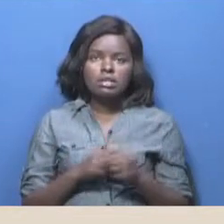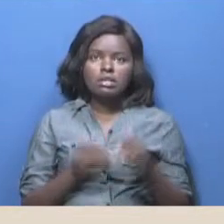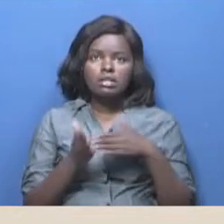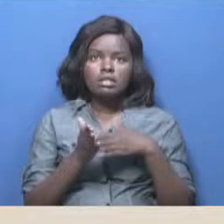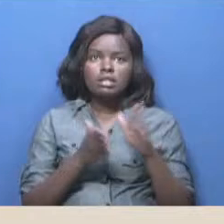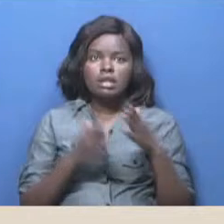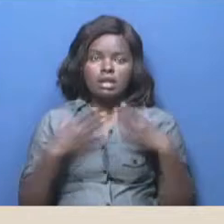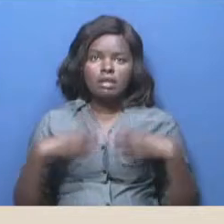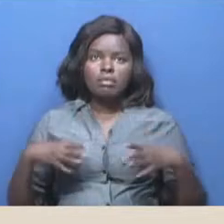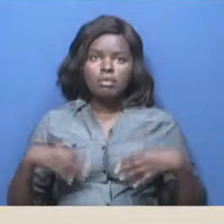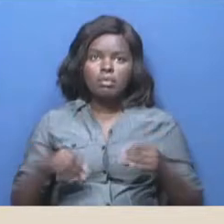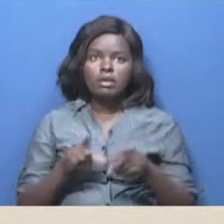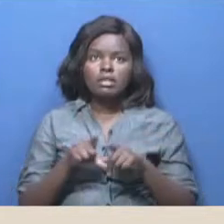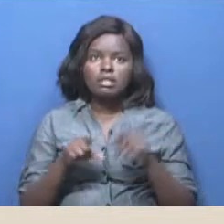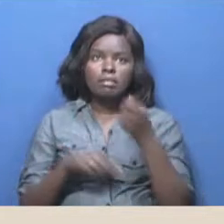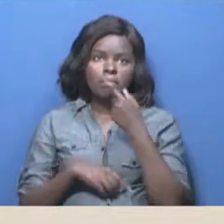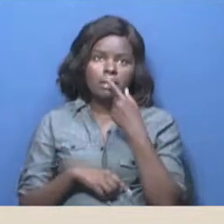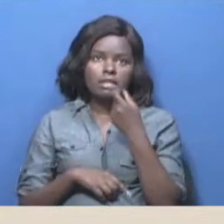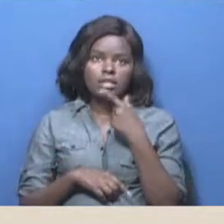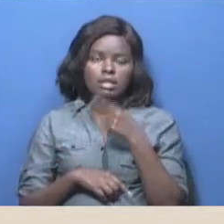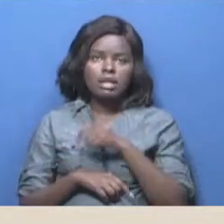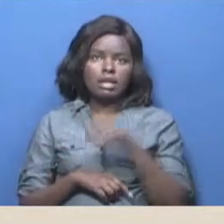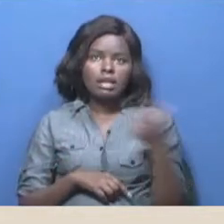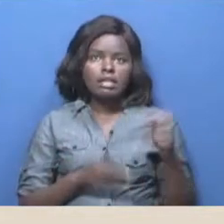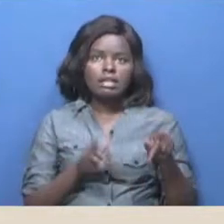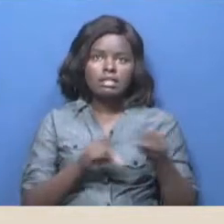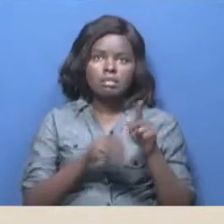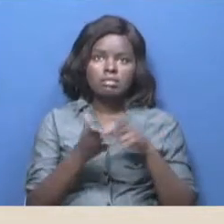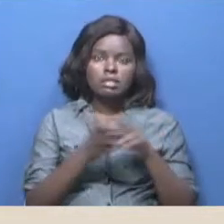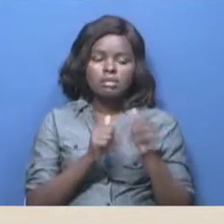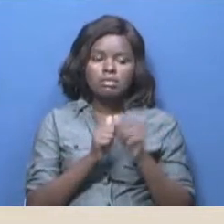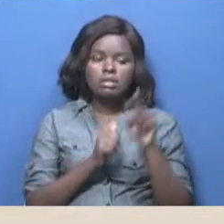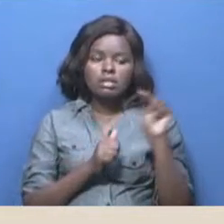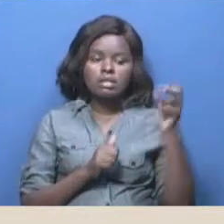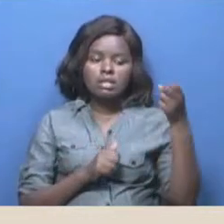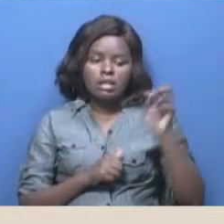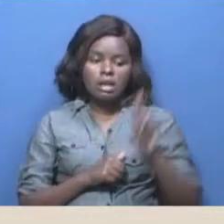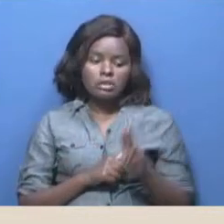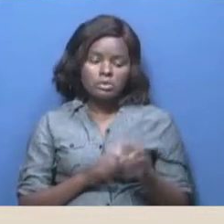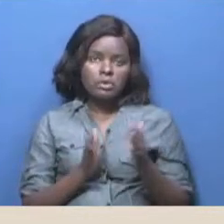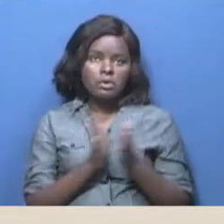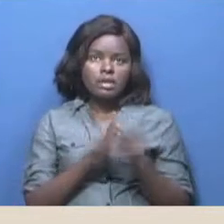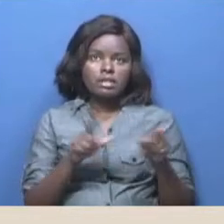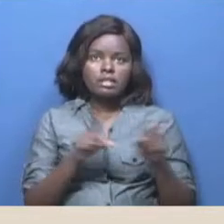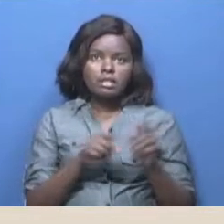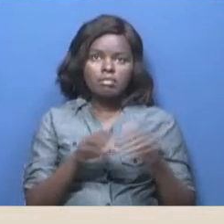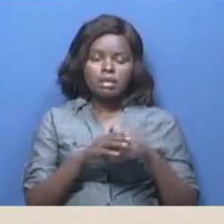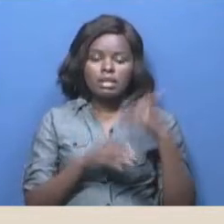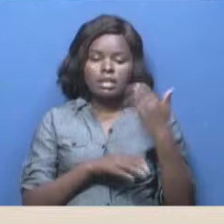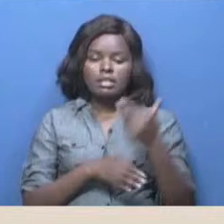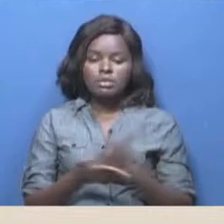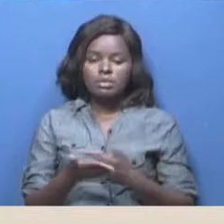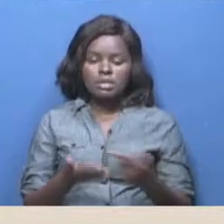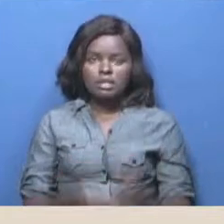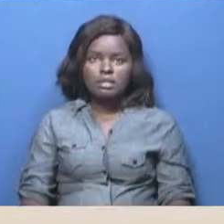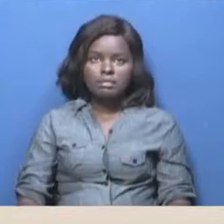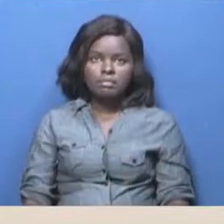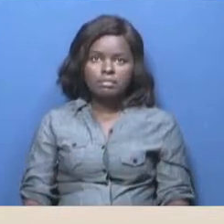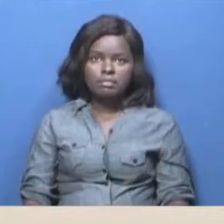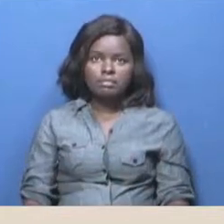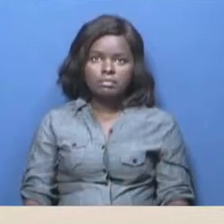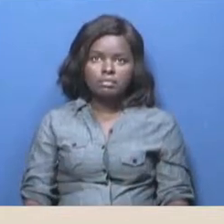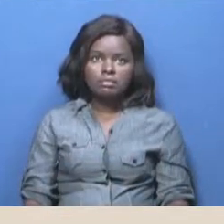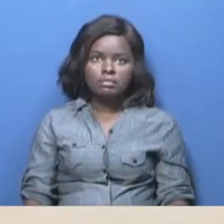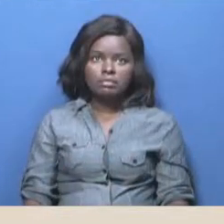personnel na nĩ tũgũtũma ndawa, newe ĩngĩ turatwara Nashu Kamango, naguo gũgĩkinyia kiumia gĩkĩ kĩngĩ nĩ